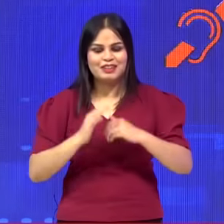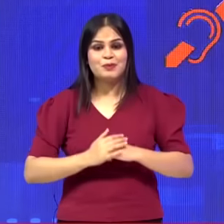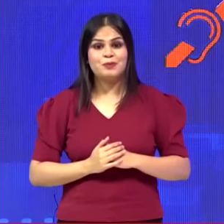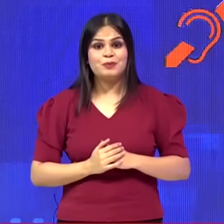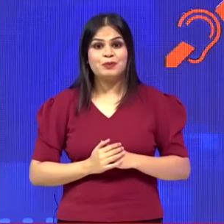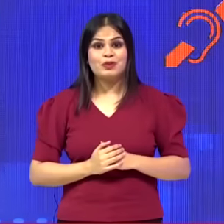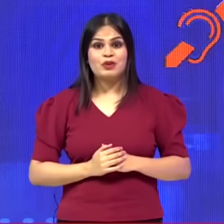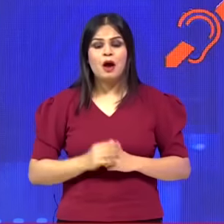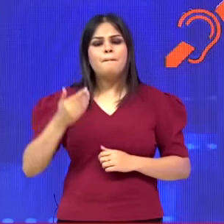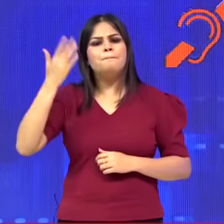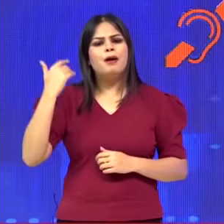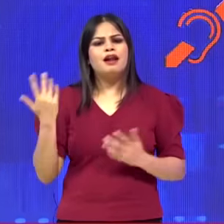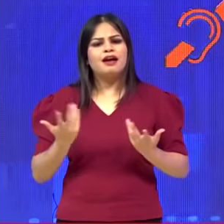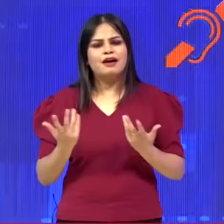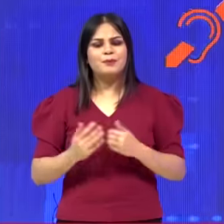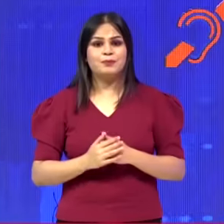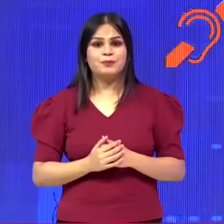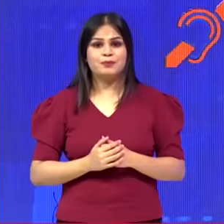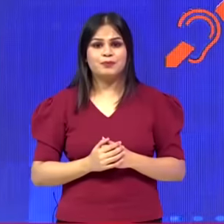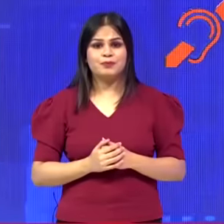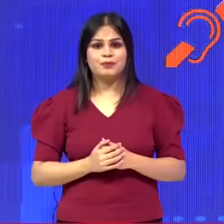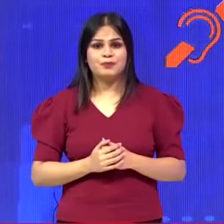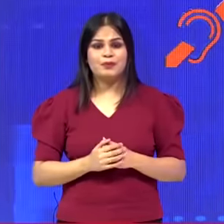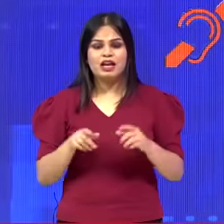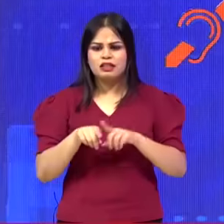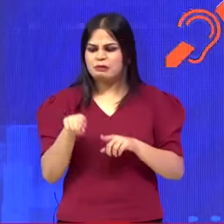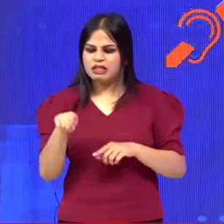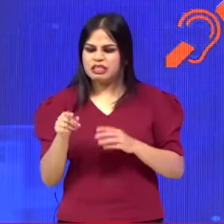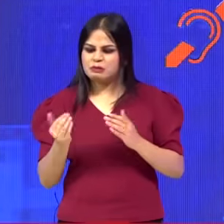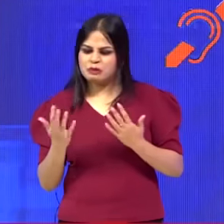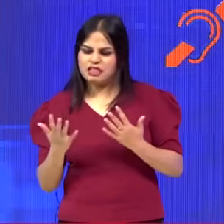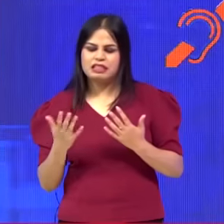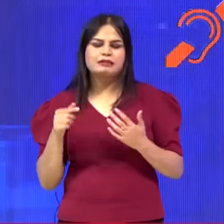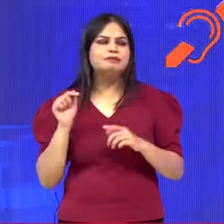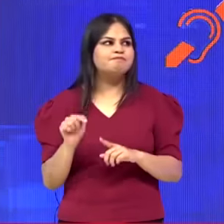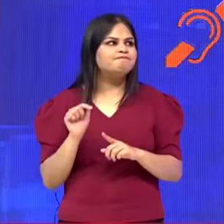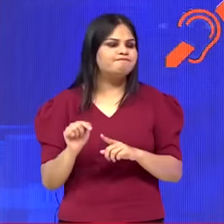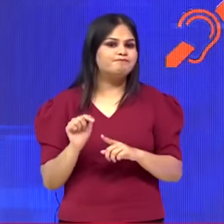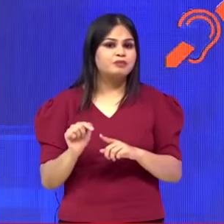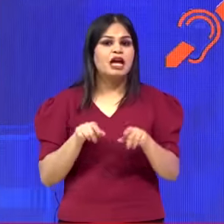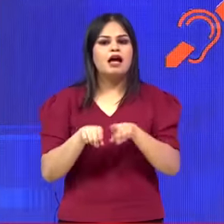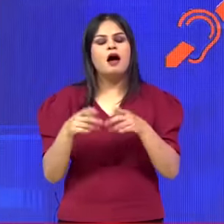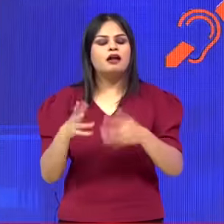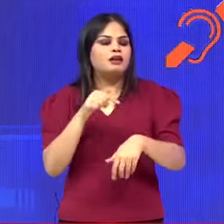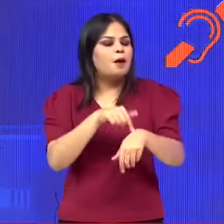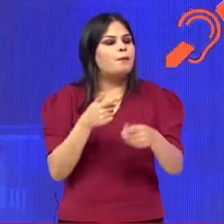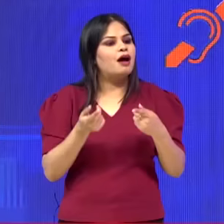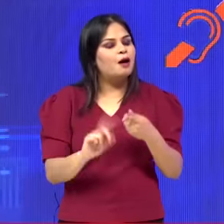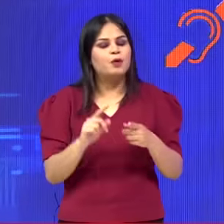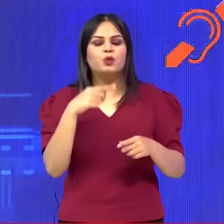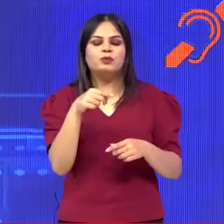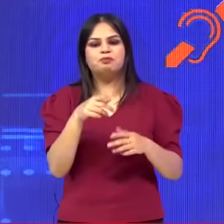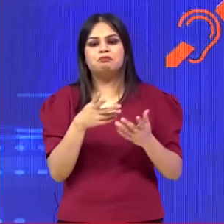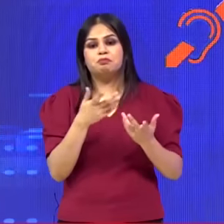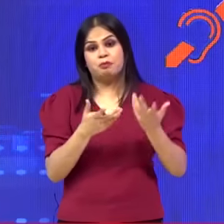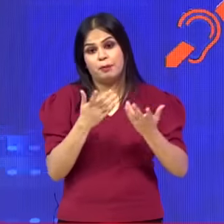तो पहले ऐसा था कि वो नहीं हो रहा था, यू नो एट एवरी गिवन पॉइंट ऑफ टाइम, कभी